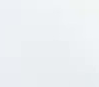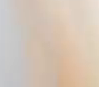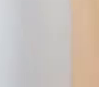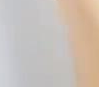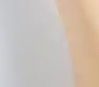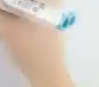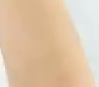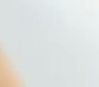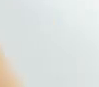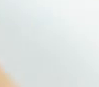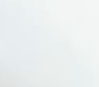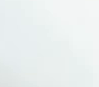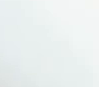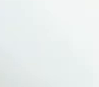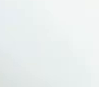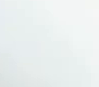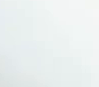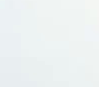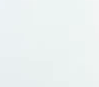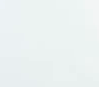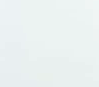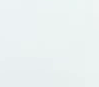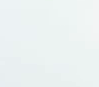keladi. Yotishdan oldin bolaga kitob o'qib bering